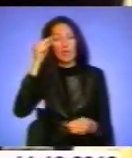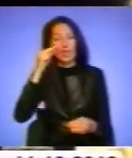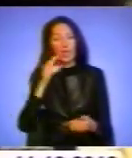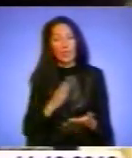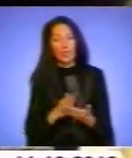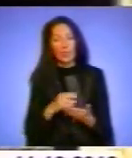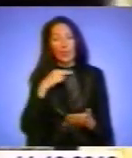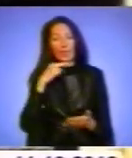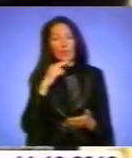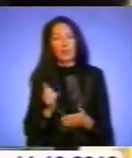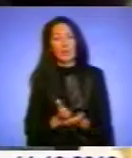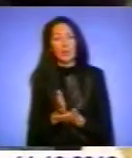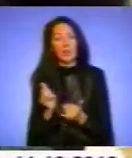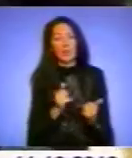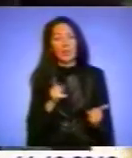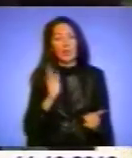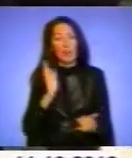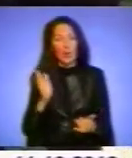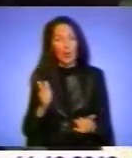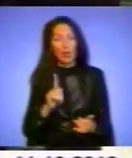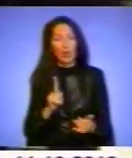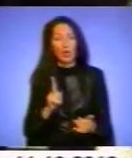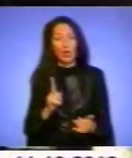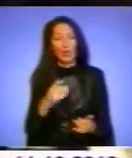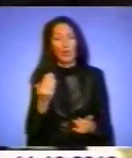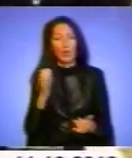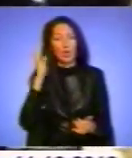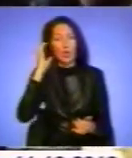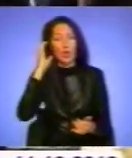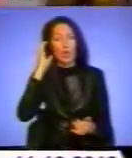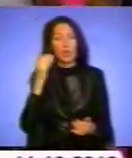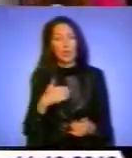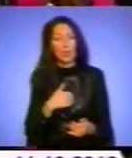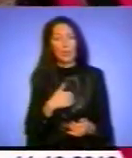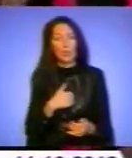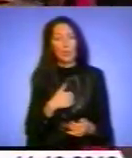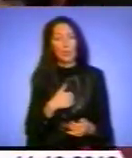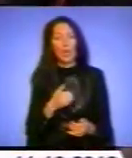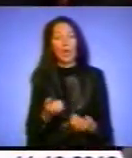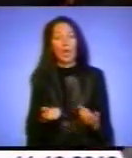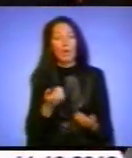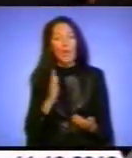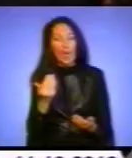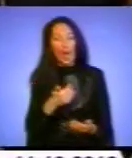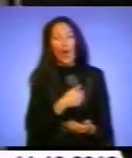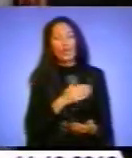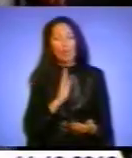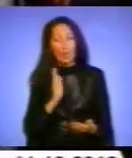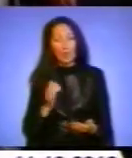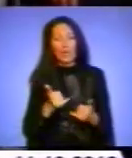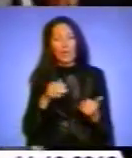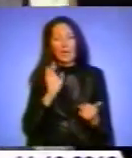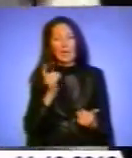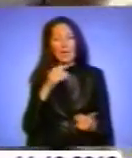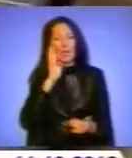увазі, забезпечити їх в майбутньому, щоб вони слухалися мене. Якщо і ви хочете стати для дитини мамою або